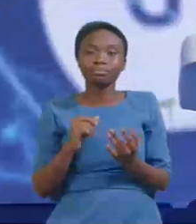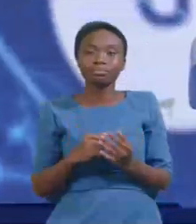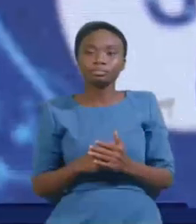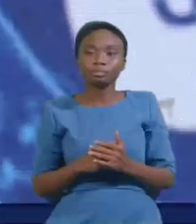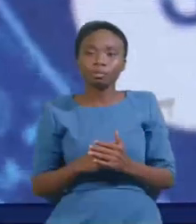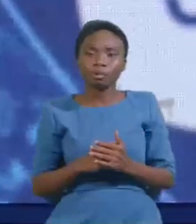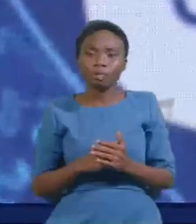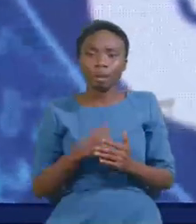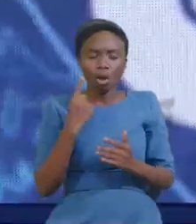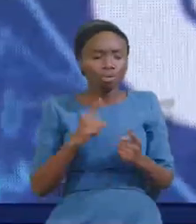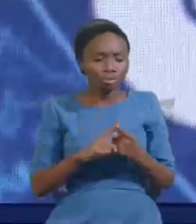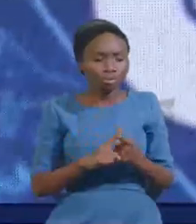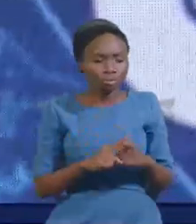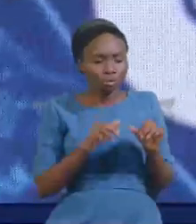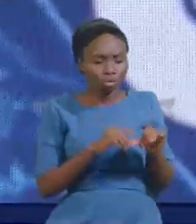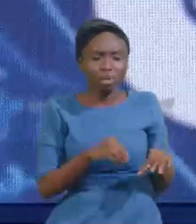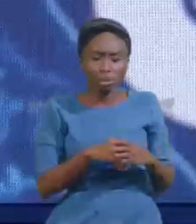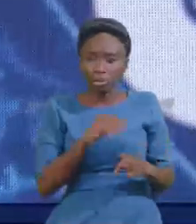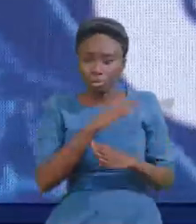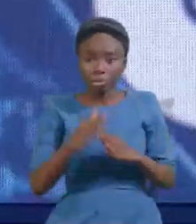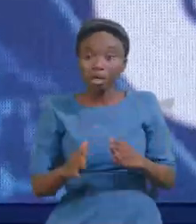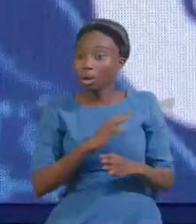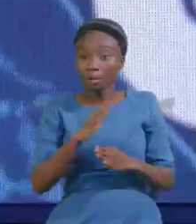Tu dois maintenant faire ton choix.